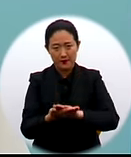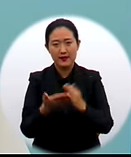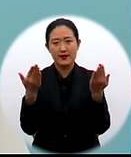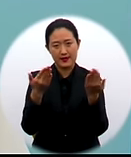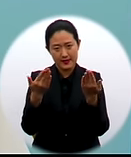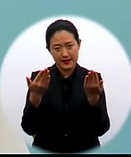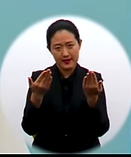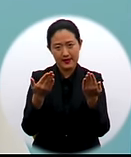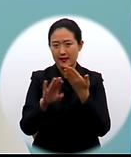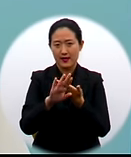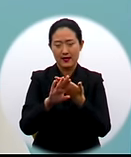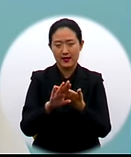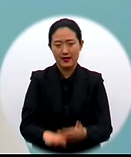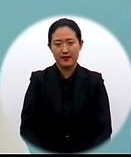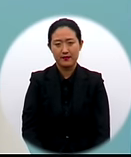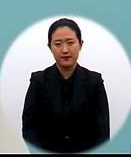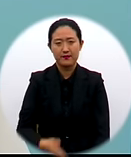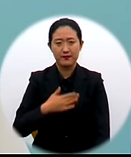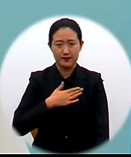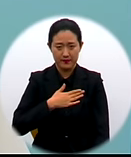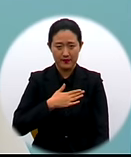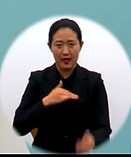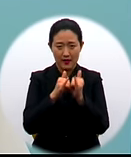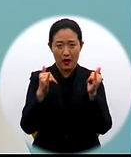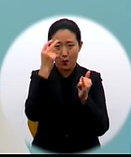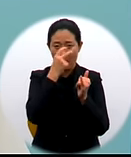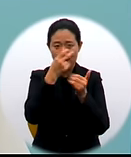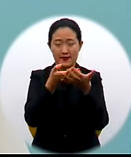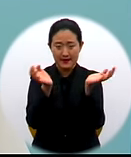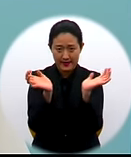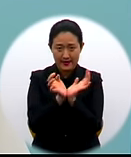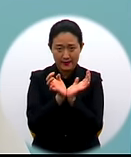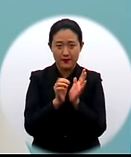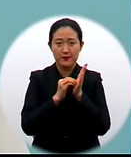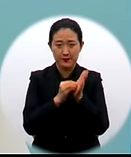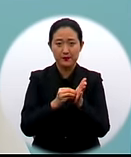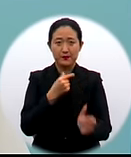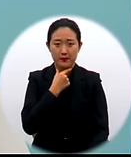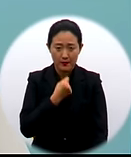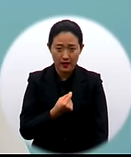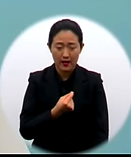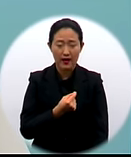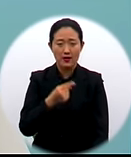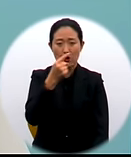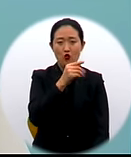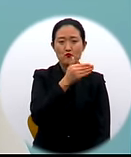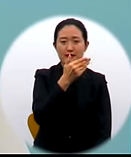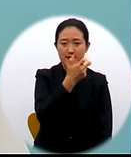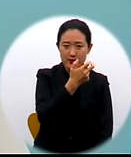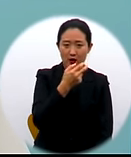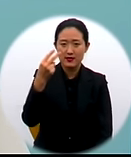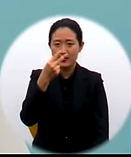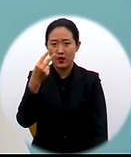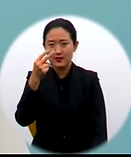문제는 내가 인사팀이 되고 싶어 라고 했을 때 1970년대 인사팀에 갈 수 있는 조건과 2024년에 갈 수 있는 조건이 다릅니다.